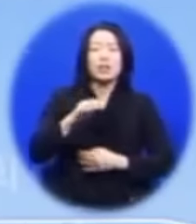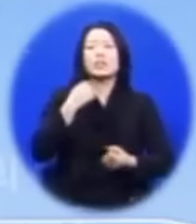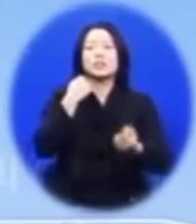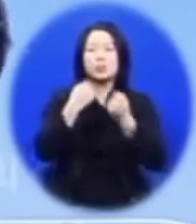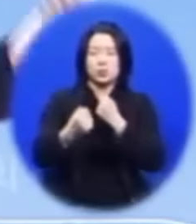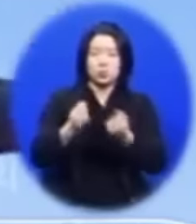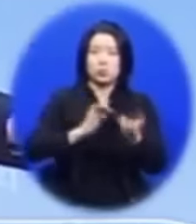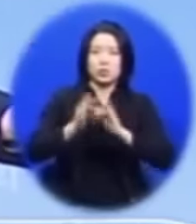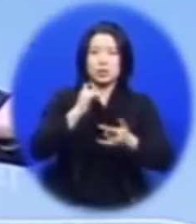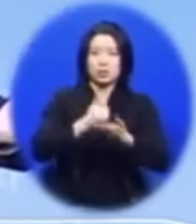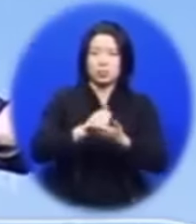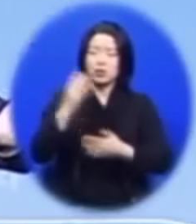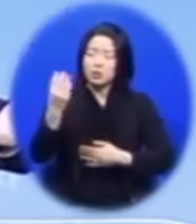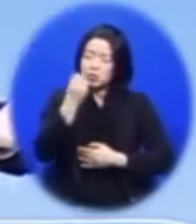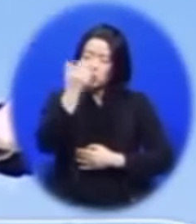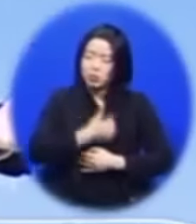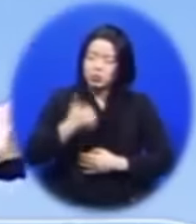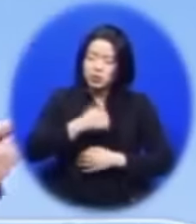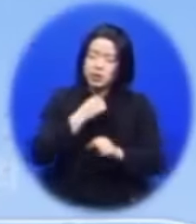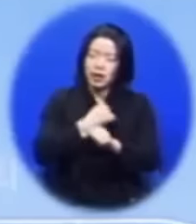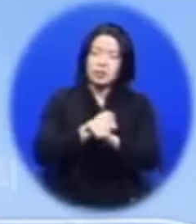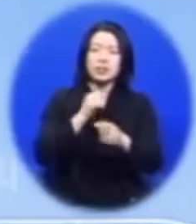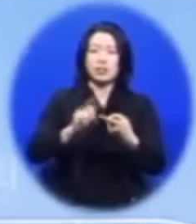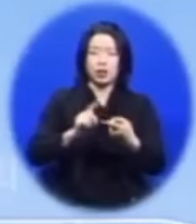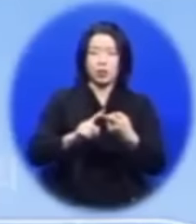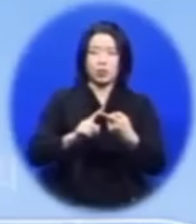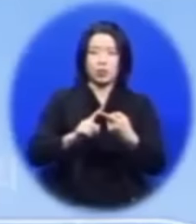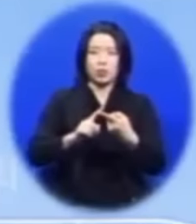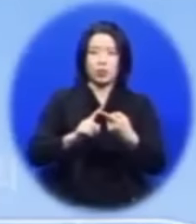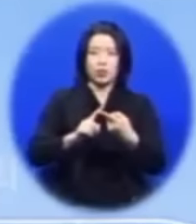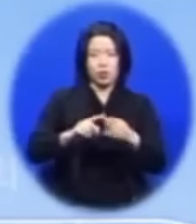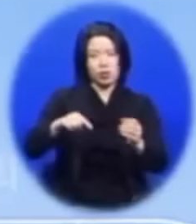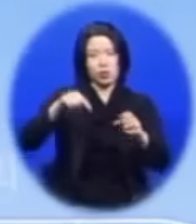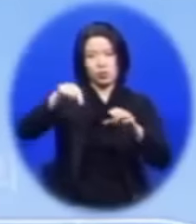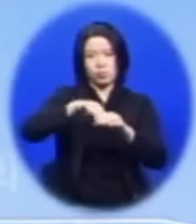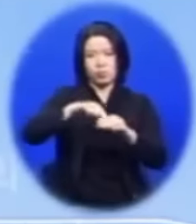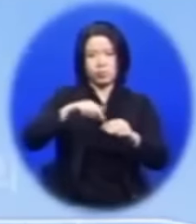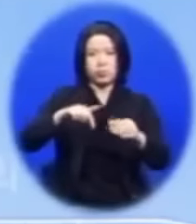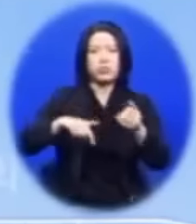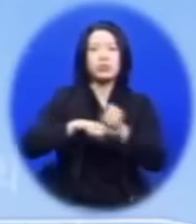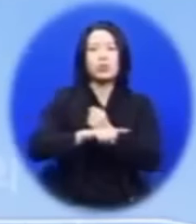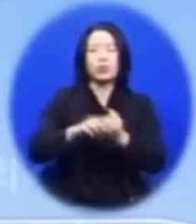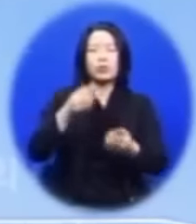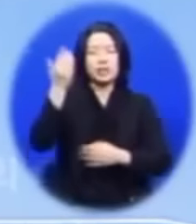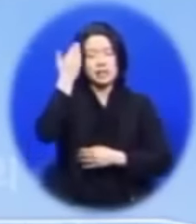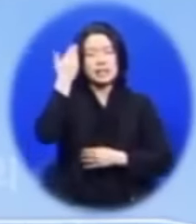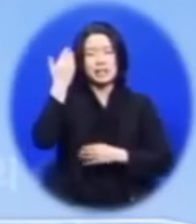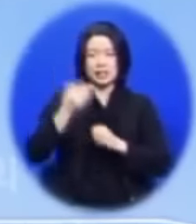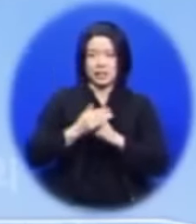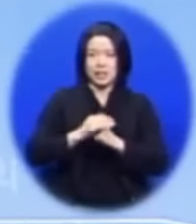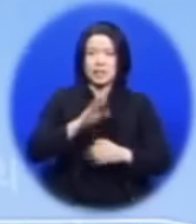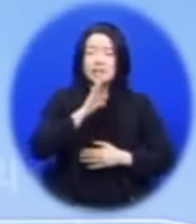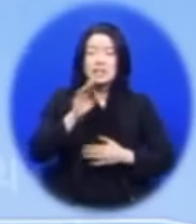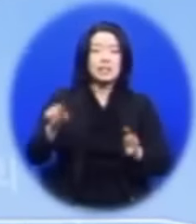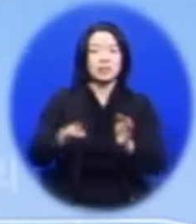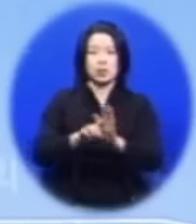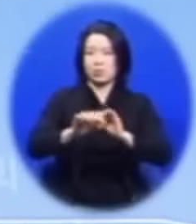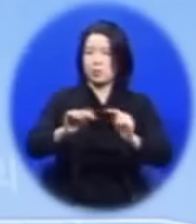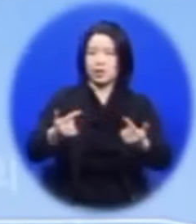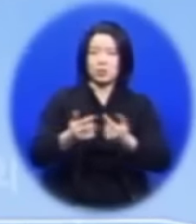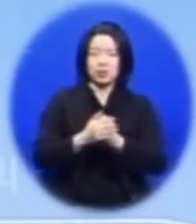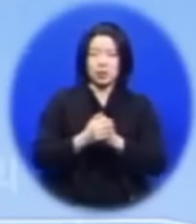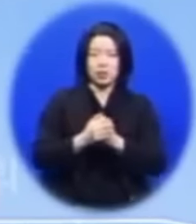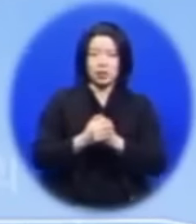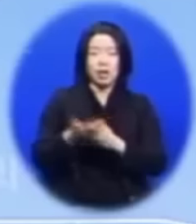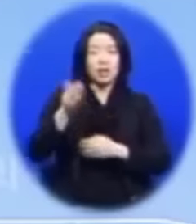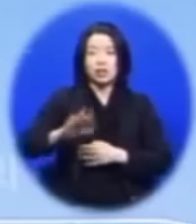예수님은 성육신 하셨다고 이건 완전히 교리 지식이지만 아닙니다